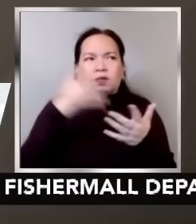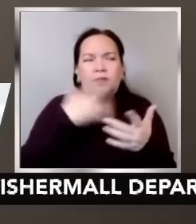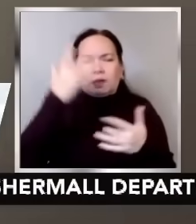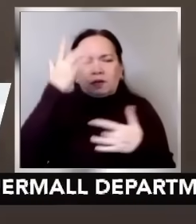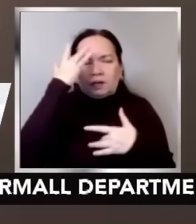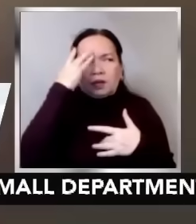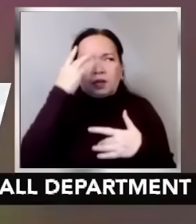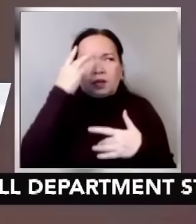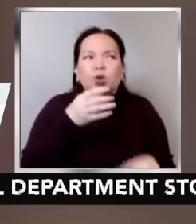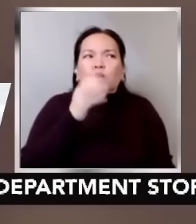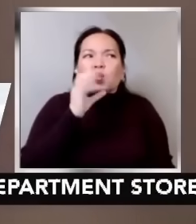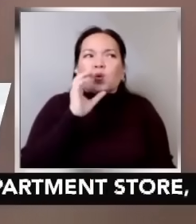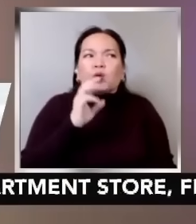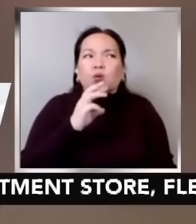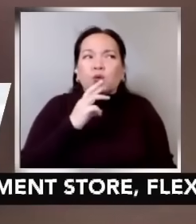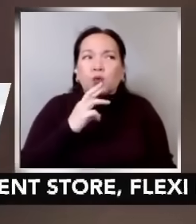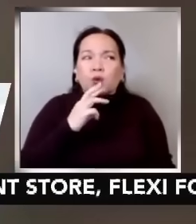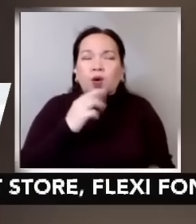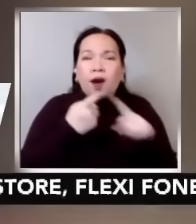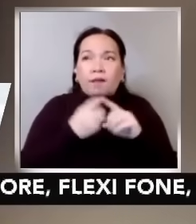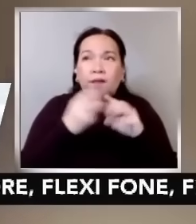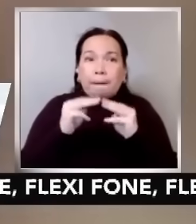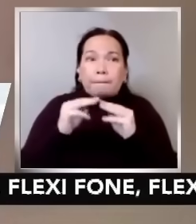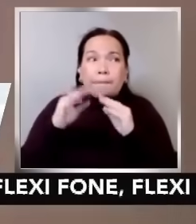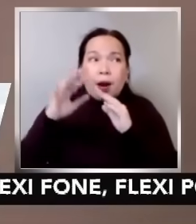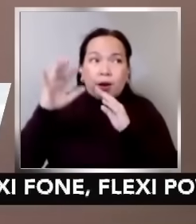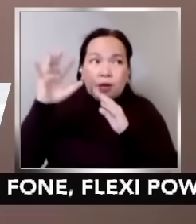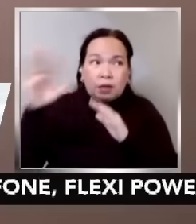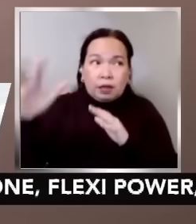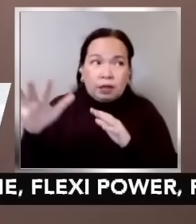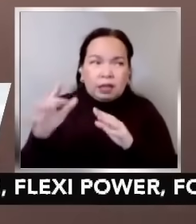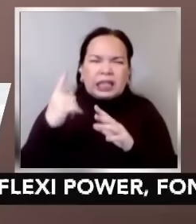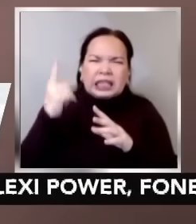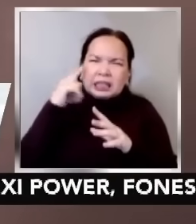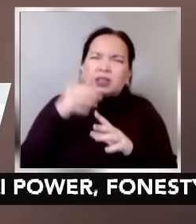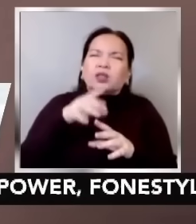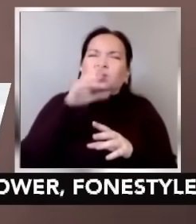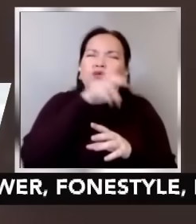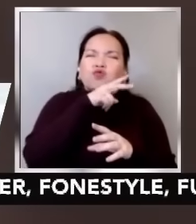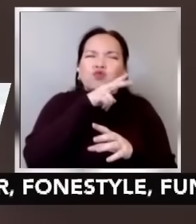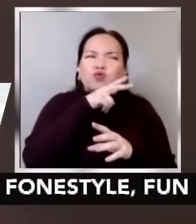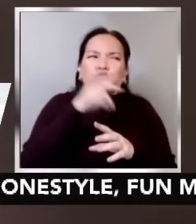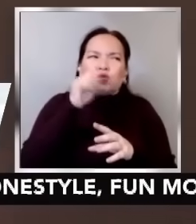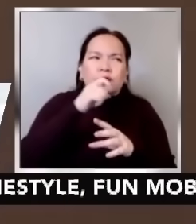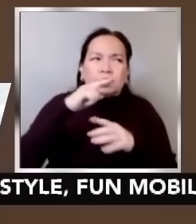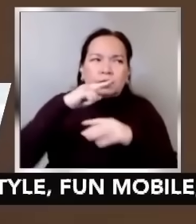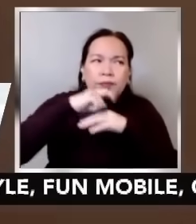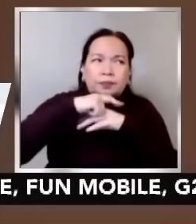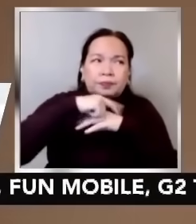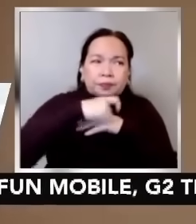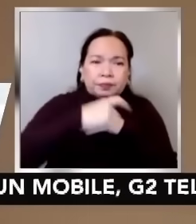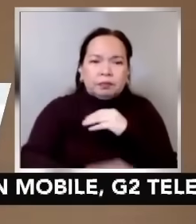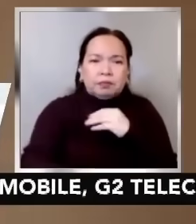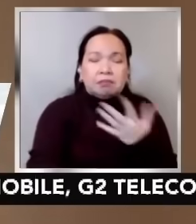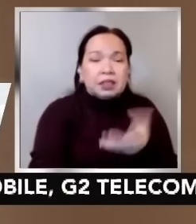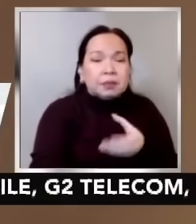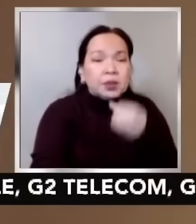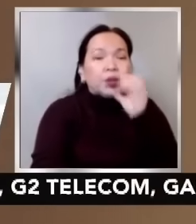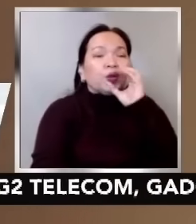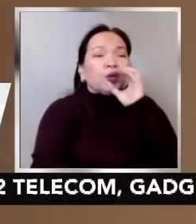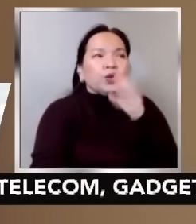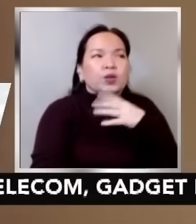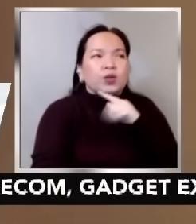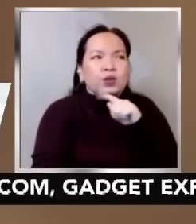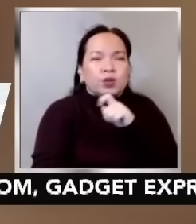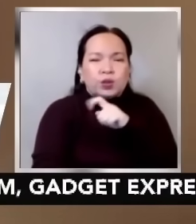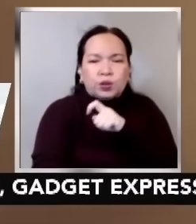ng tubig mula sa bundok na posibleng pinagmula ng linta. Paniwala ng mga surgeon, nalunok ng pasyente ang linta at